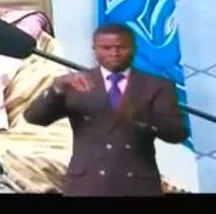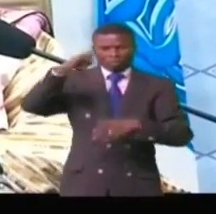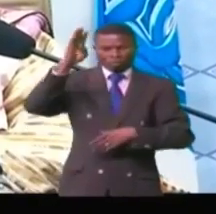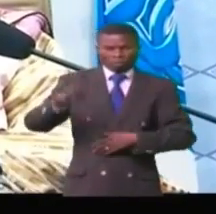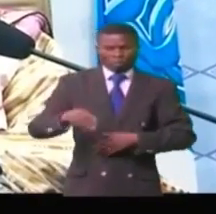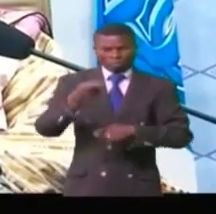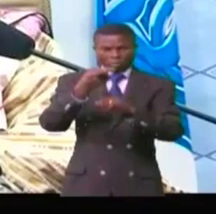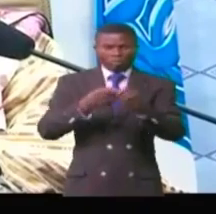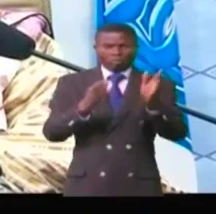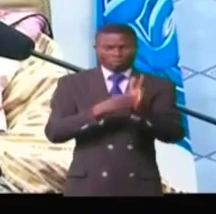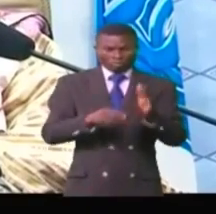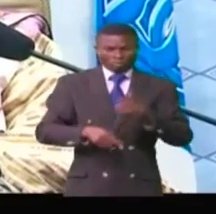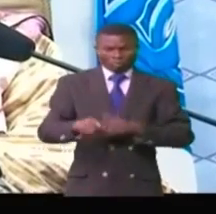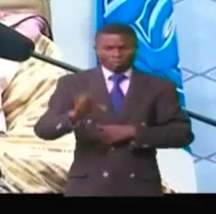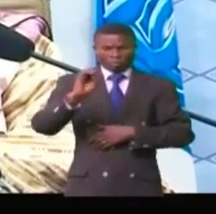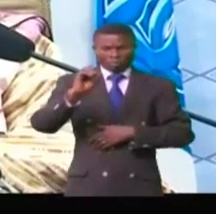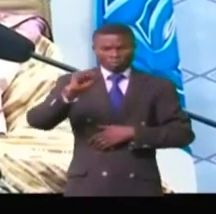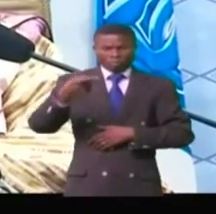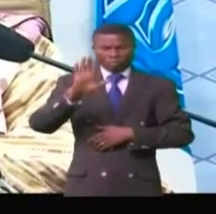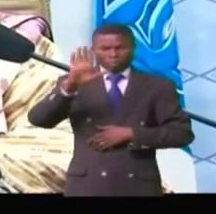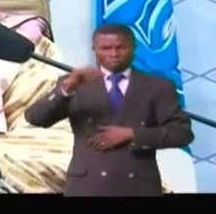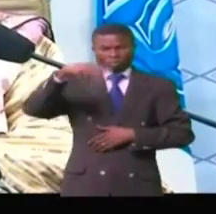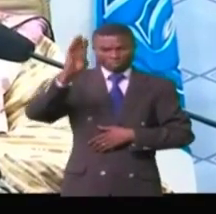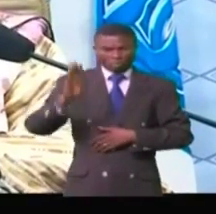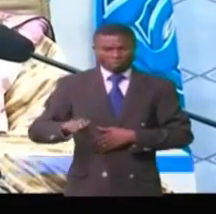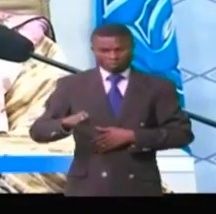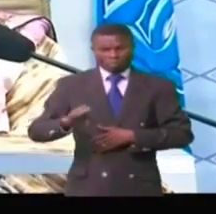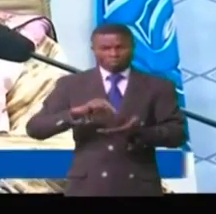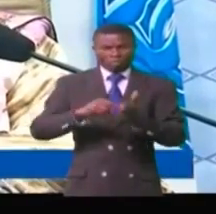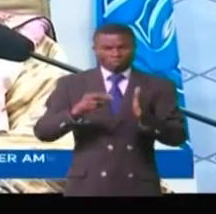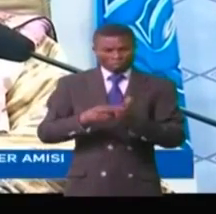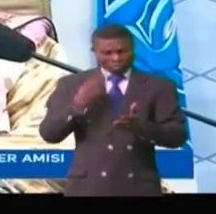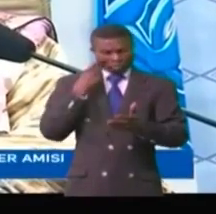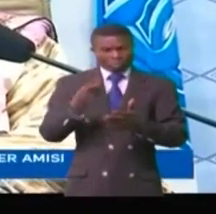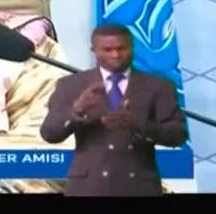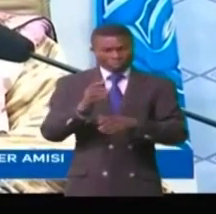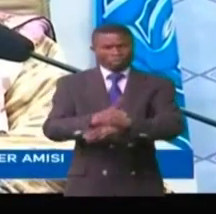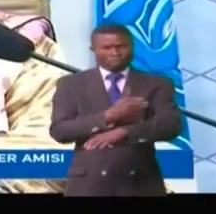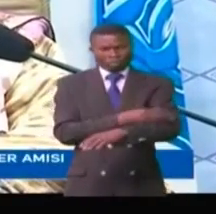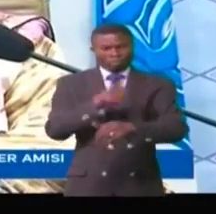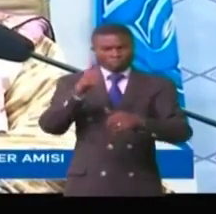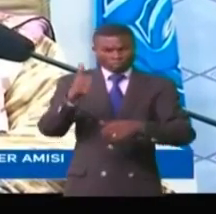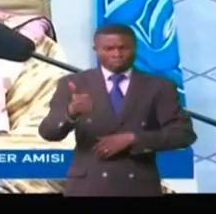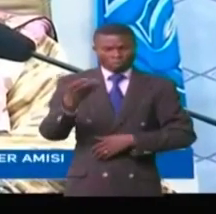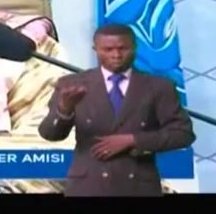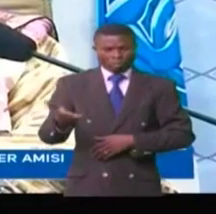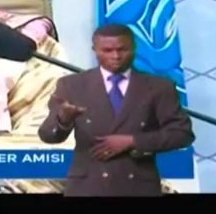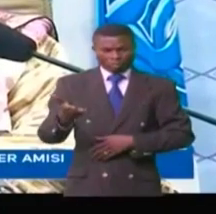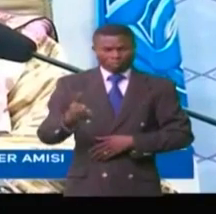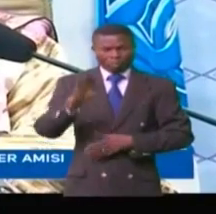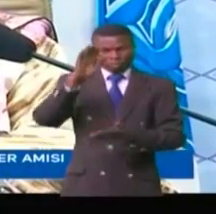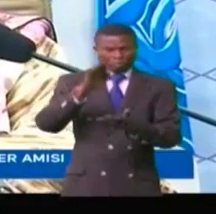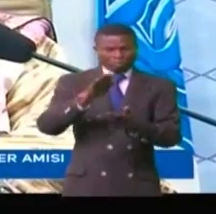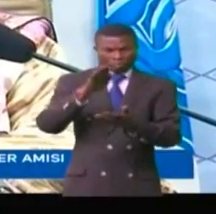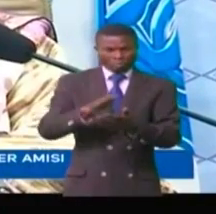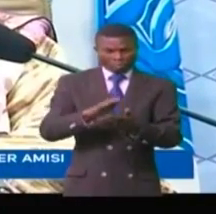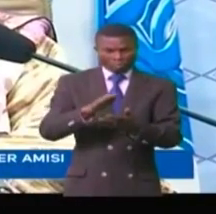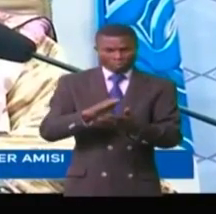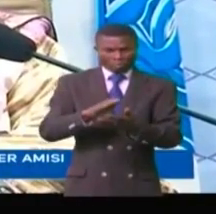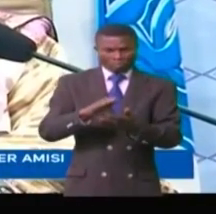au mois de septembre à 0,5%. Donc, nous voyons une évolution positive, une baisse des